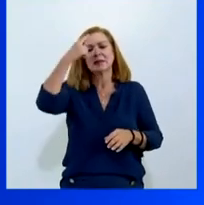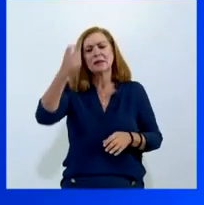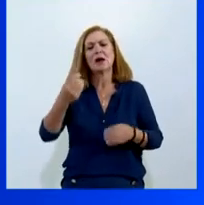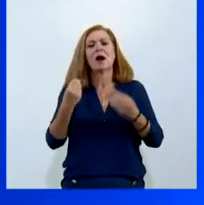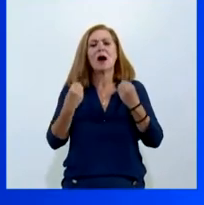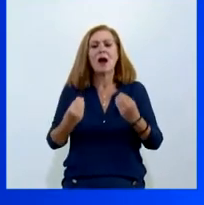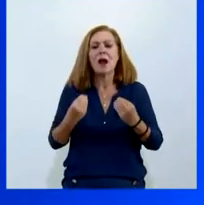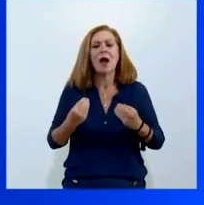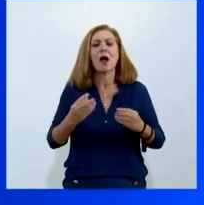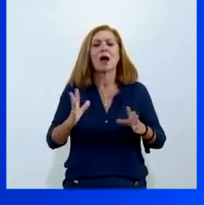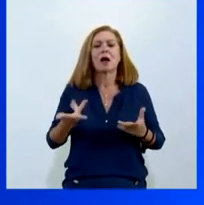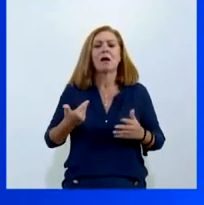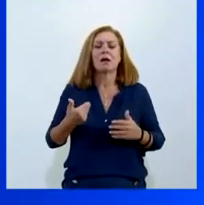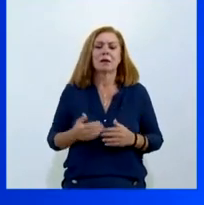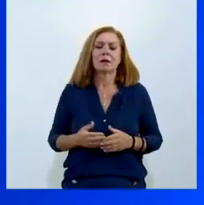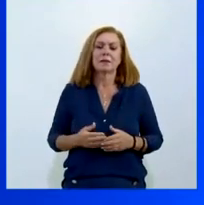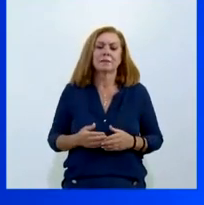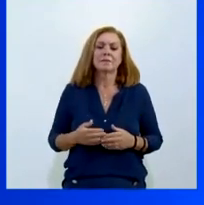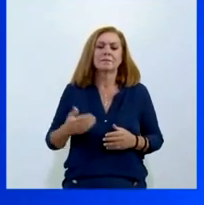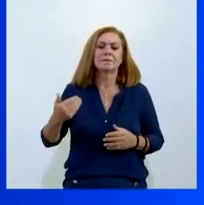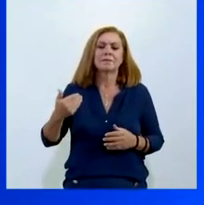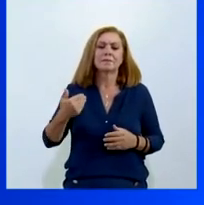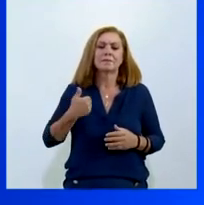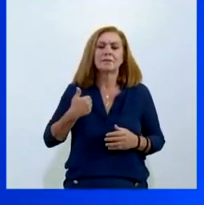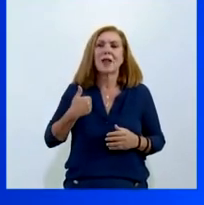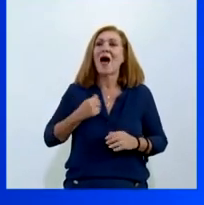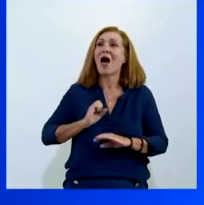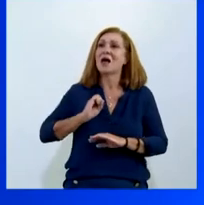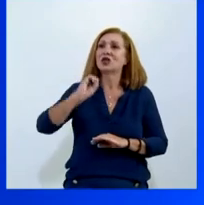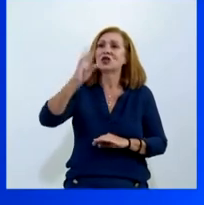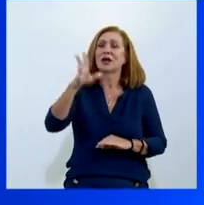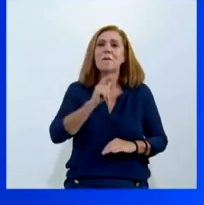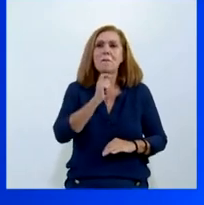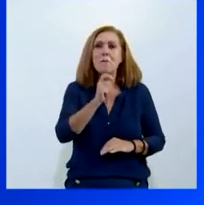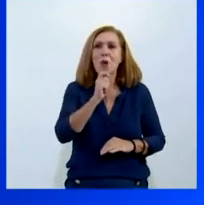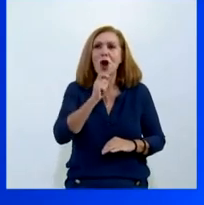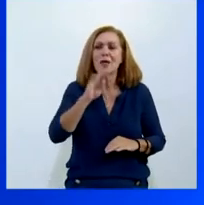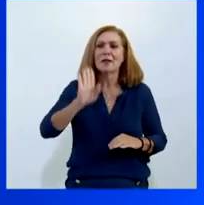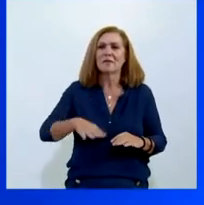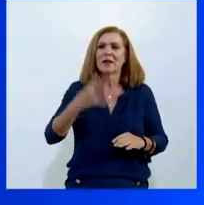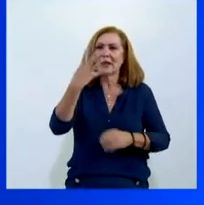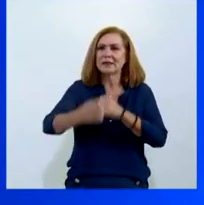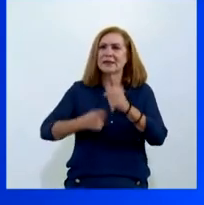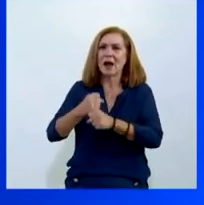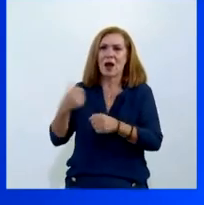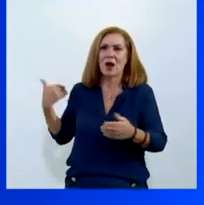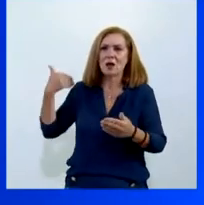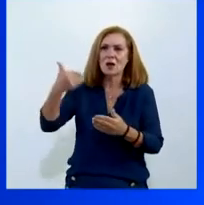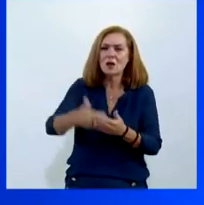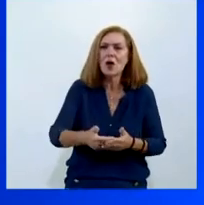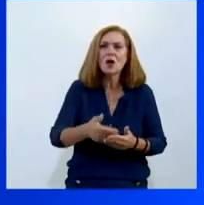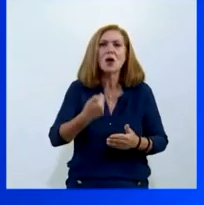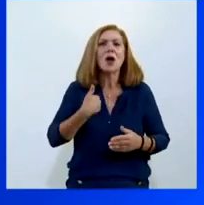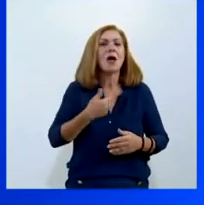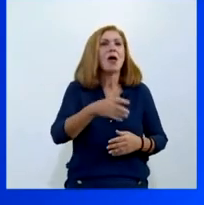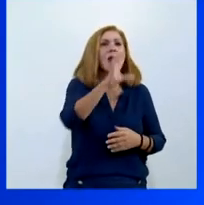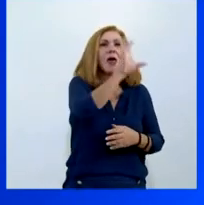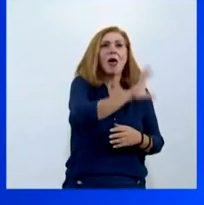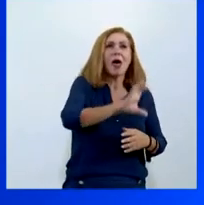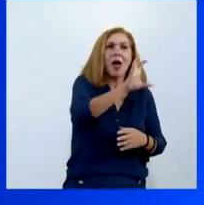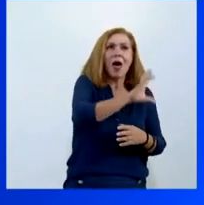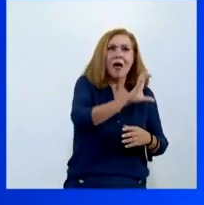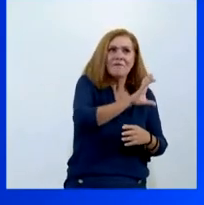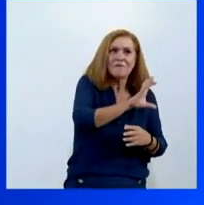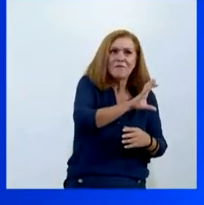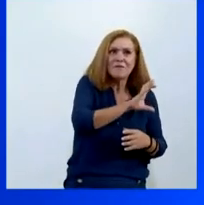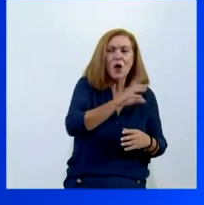εμείς ακολουθήσαμε μια αποτελεσματική εξωτερική πολιτική τα τελευταία 4 χρόνια, ότι η προσέγγιση με την Ευρώπη περνάει μέσα από τις καλές σχέσεις